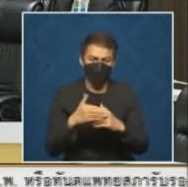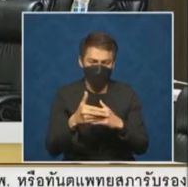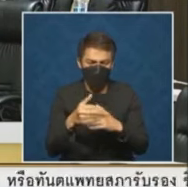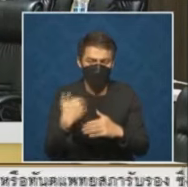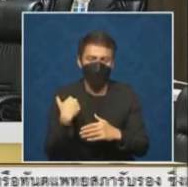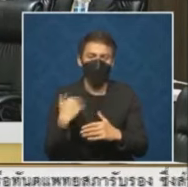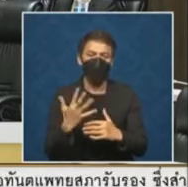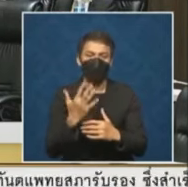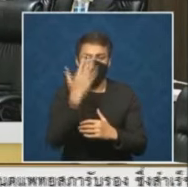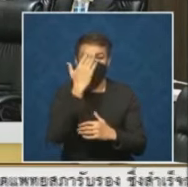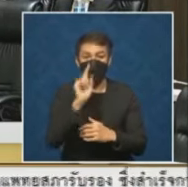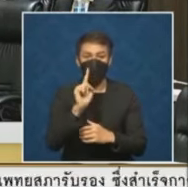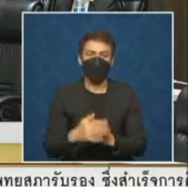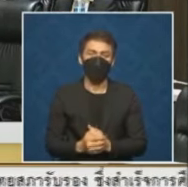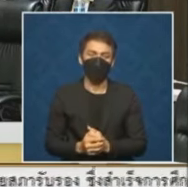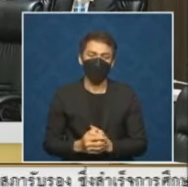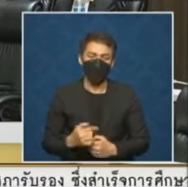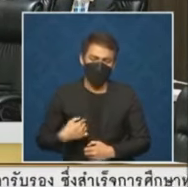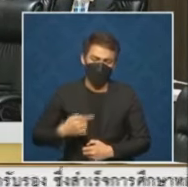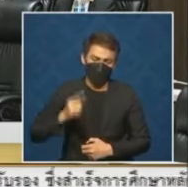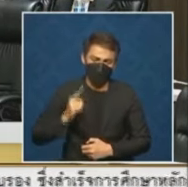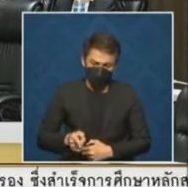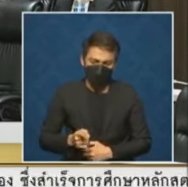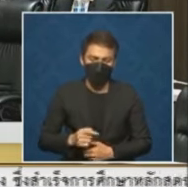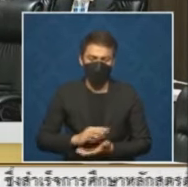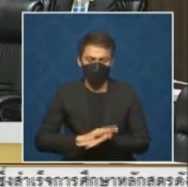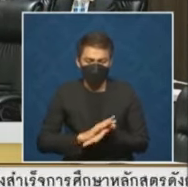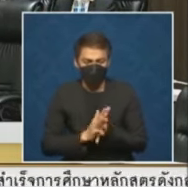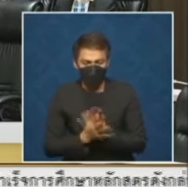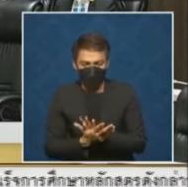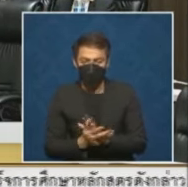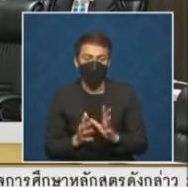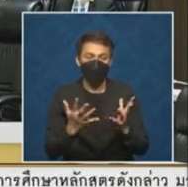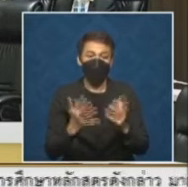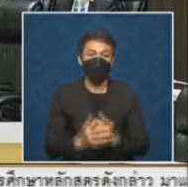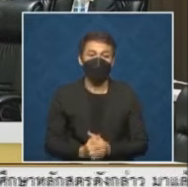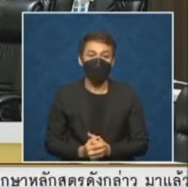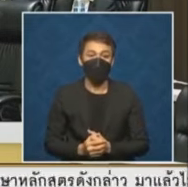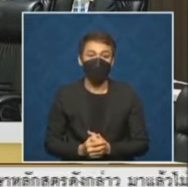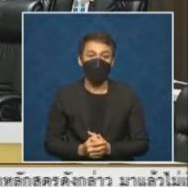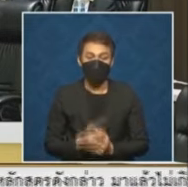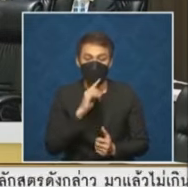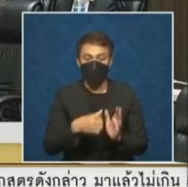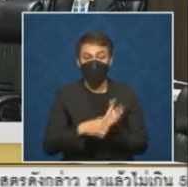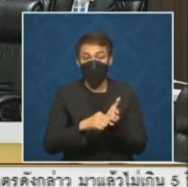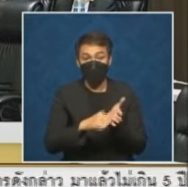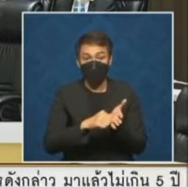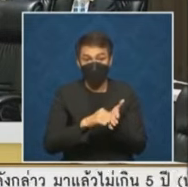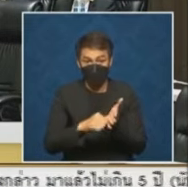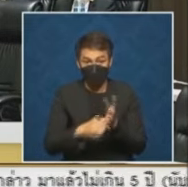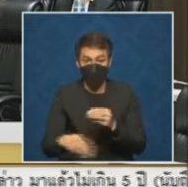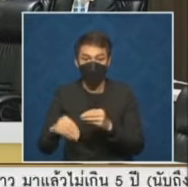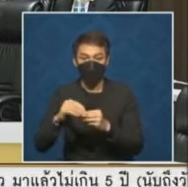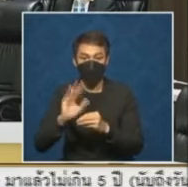ซ้ำซากหาเนื้อหนังที่เป็นสาระไม่ได้มาตื่นอีกทีตอนนายกประยุทธ์ชี้แจงตอบโจทย์ได้ไวนะ